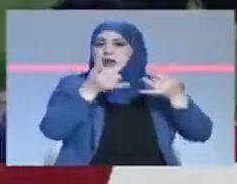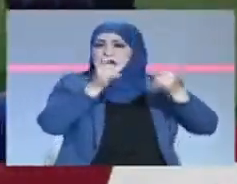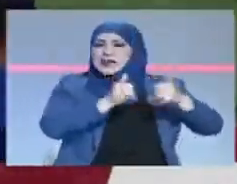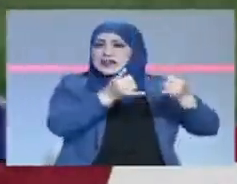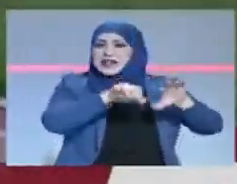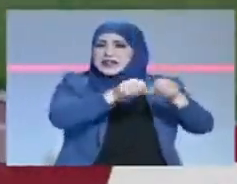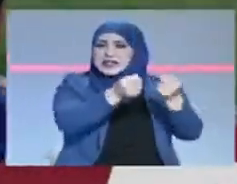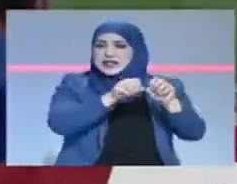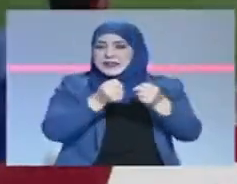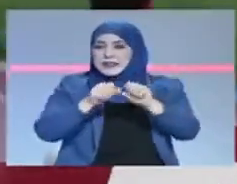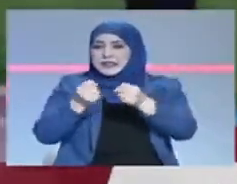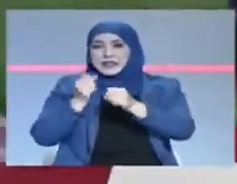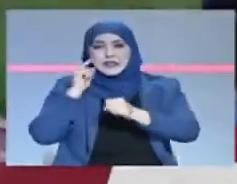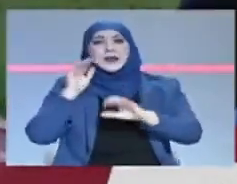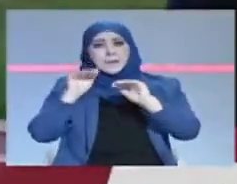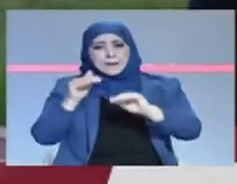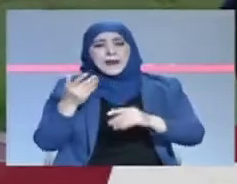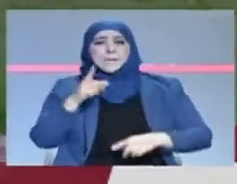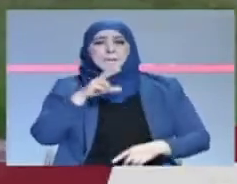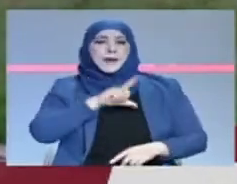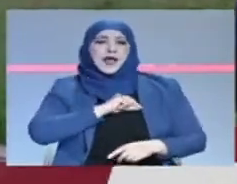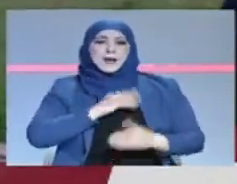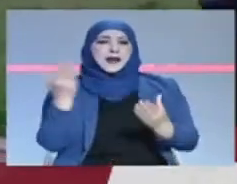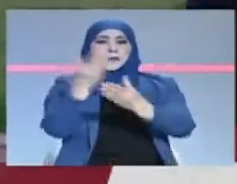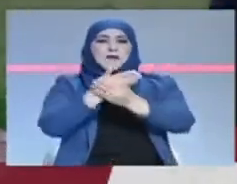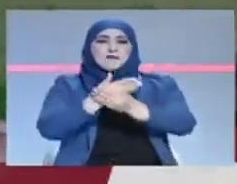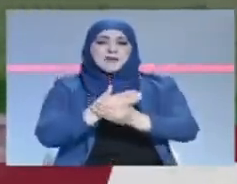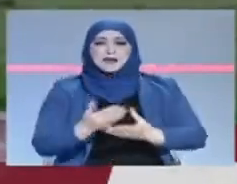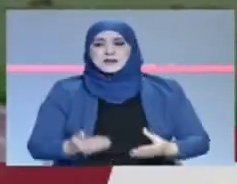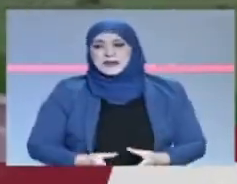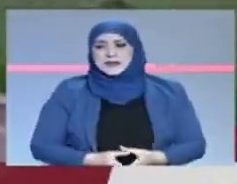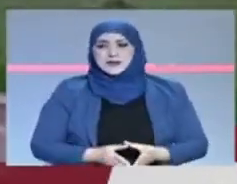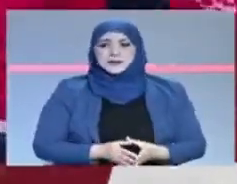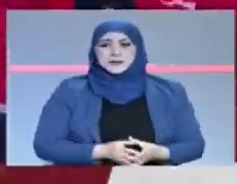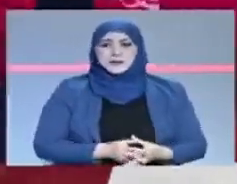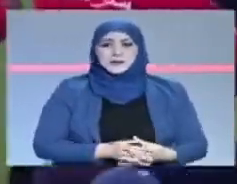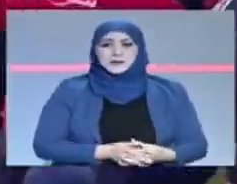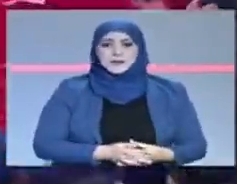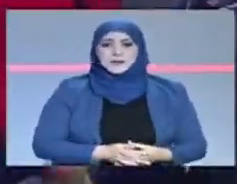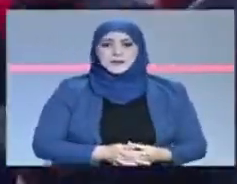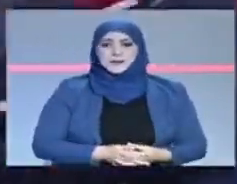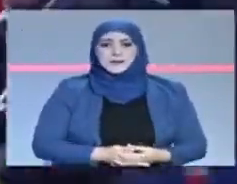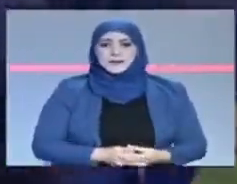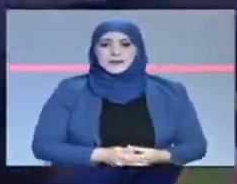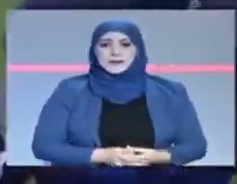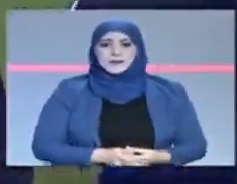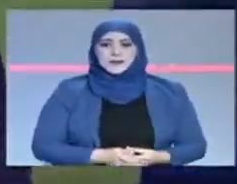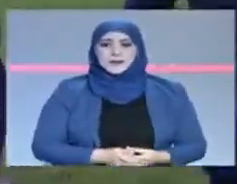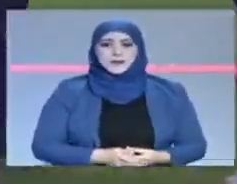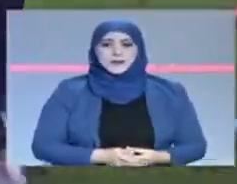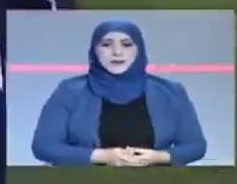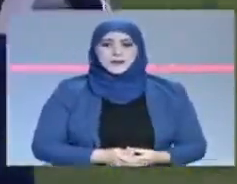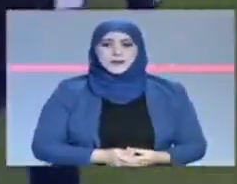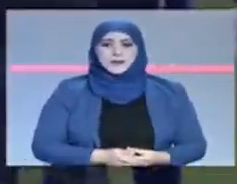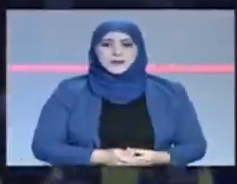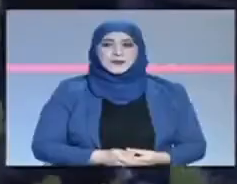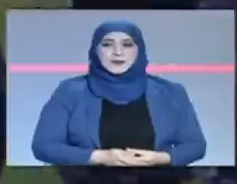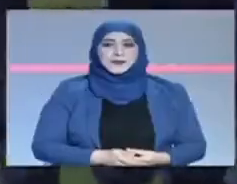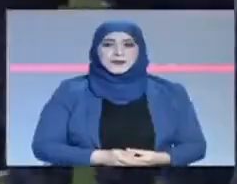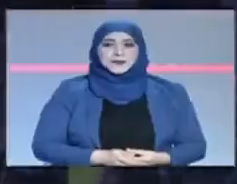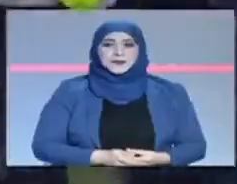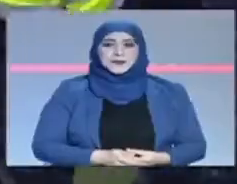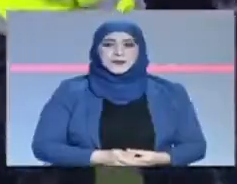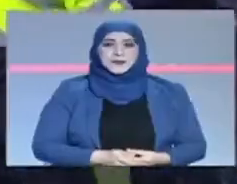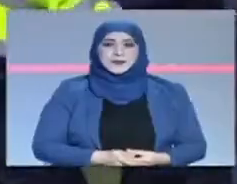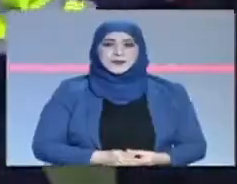الكراسي رغم تدخل عناصر الأمن. وبالطبع الهدف واضح، ما فيش حتى لبس هدف المنتخب